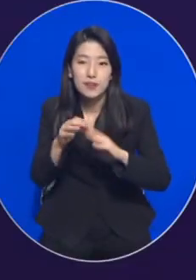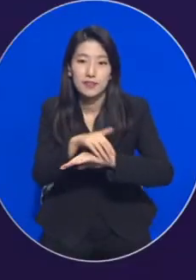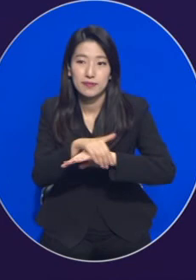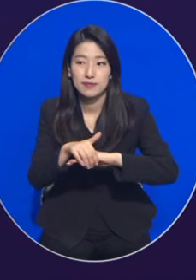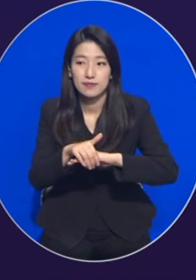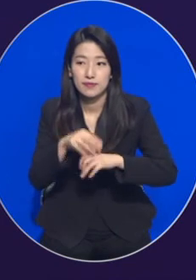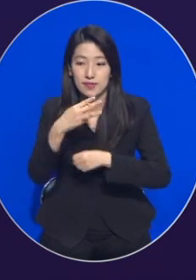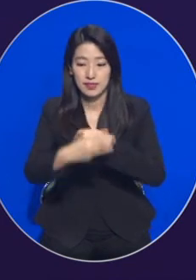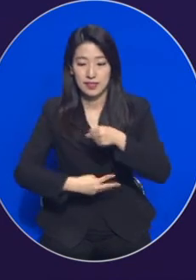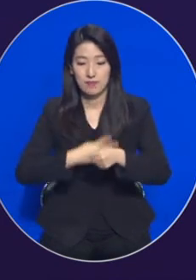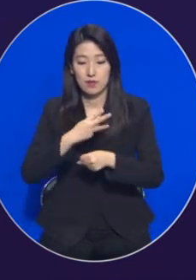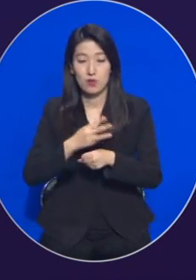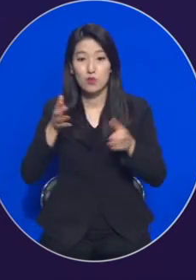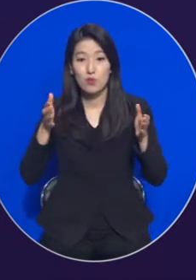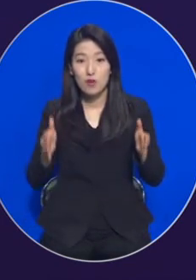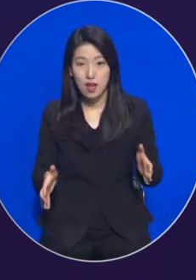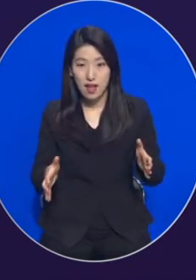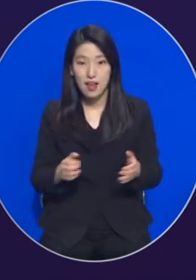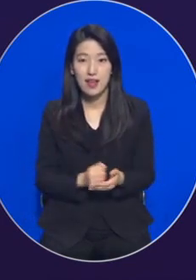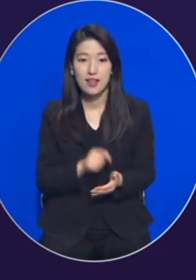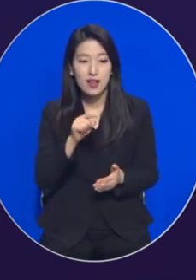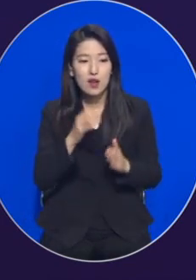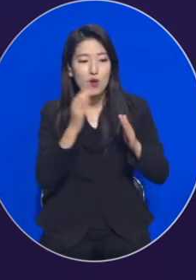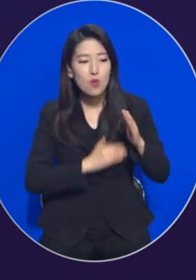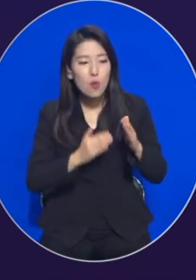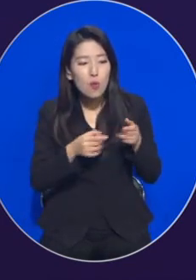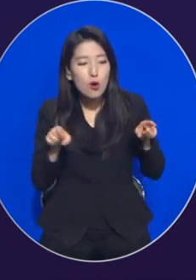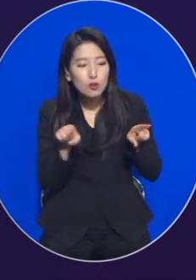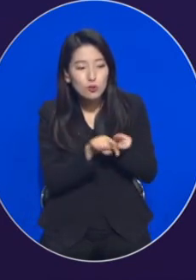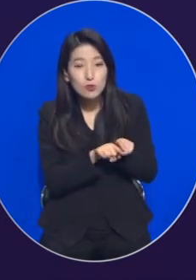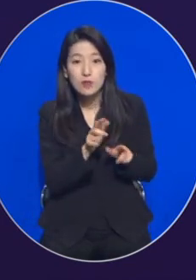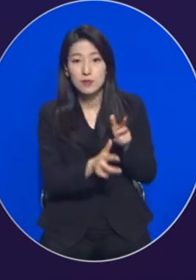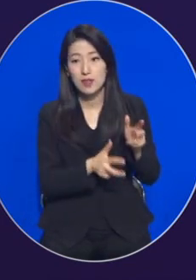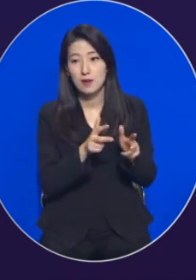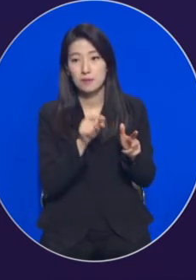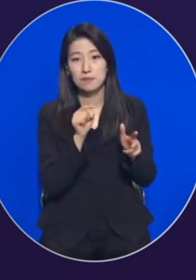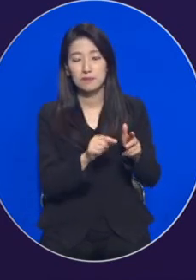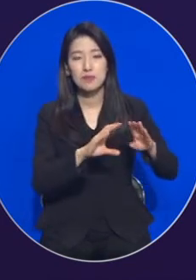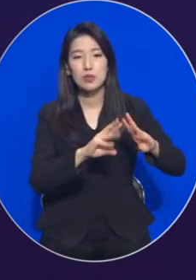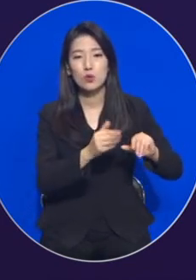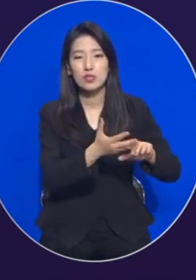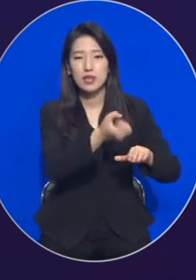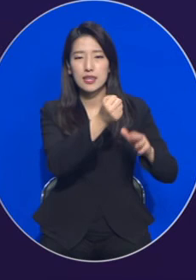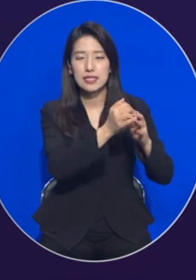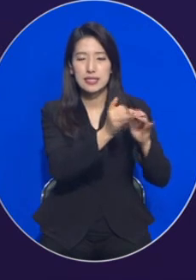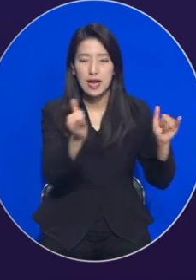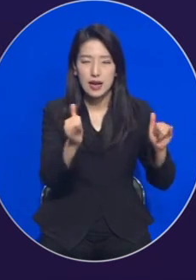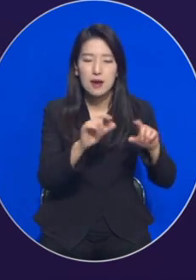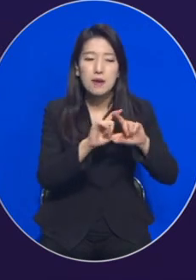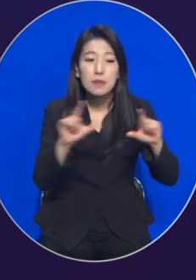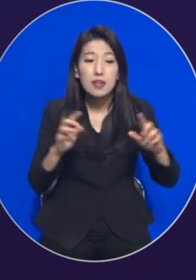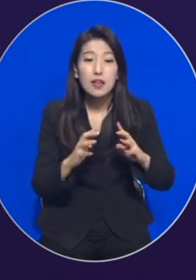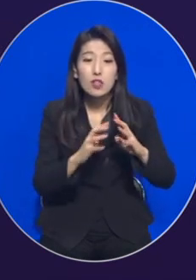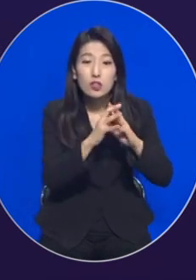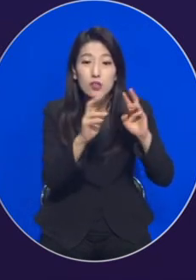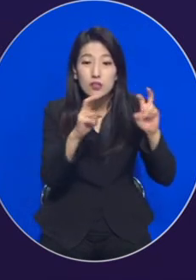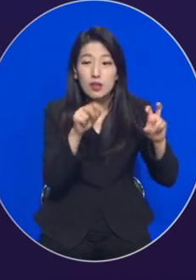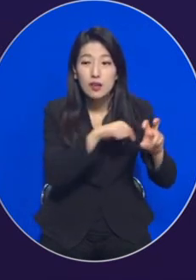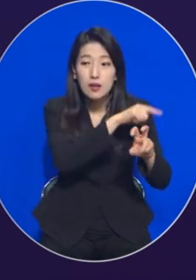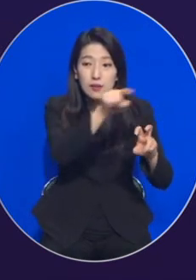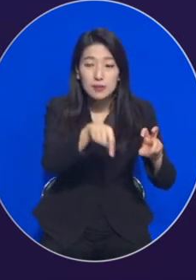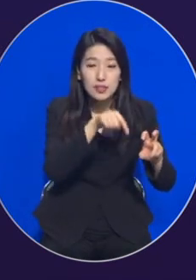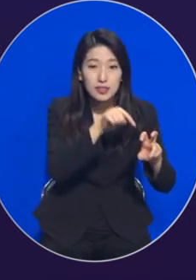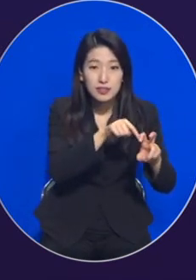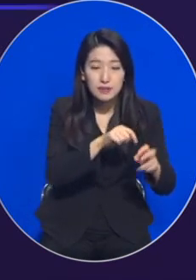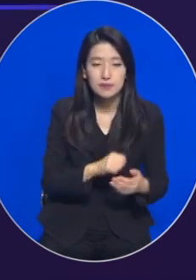3년간 한시적으로 도입되는 도심 공공주택 복합 사업은 토지주나 민간기업 등이 저개발된 역세권과 준공업지